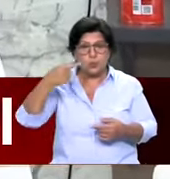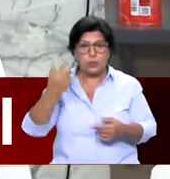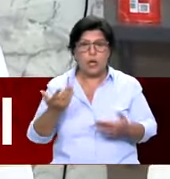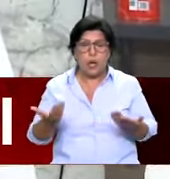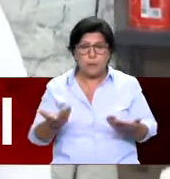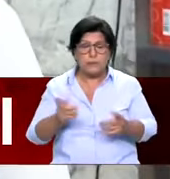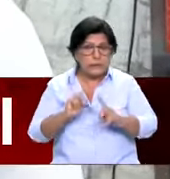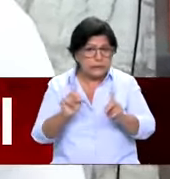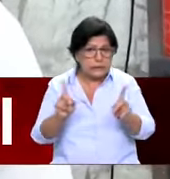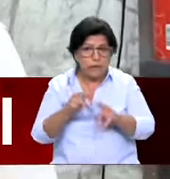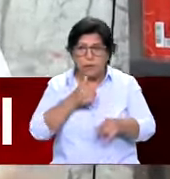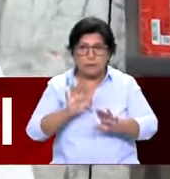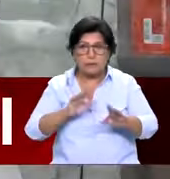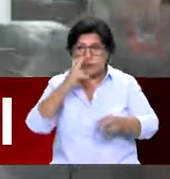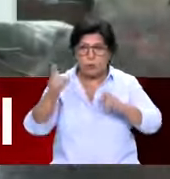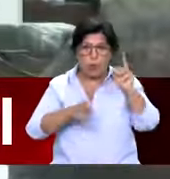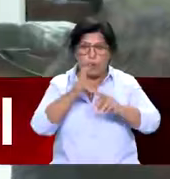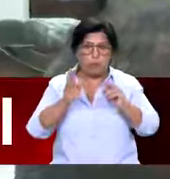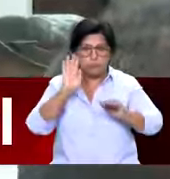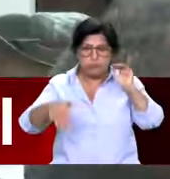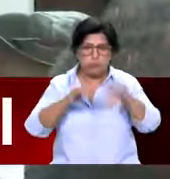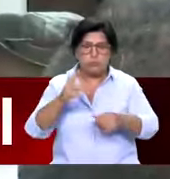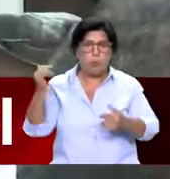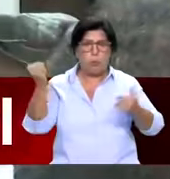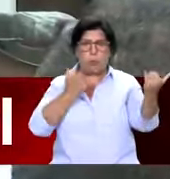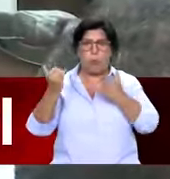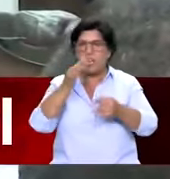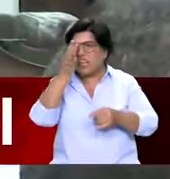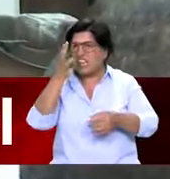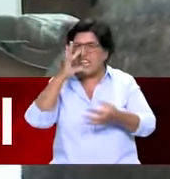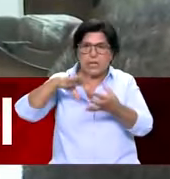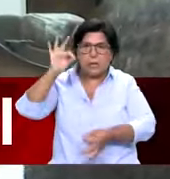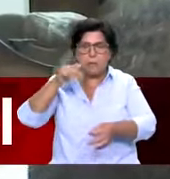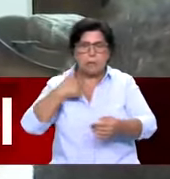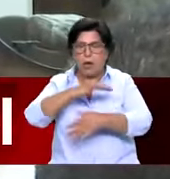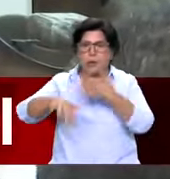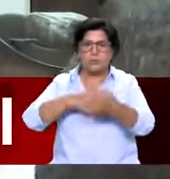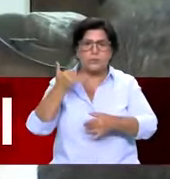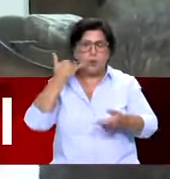Aman abi sakın abi, bu dolandırıcı kadar çok numara geliyor ki kim kimdir karıştırıyorum.